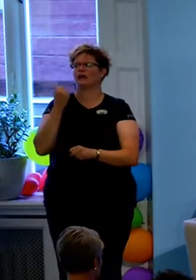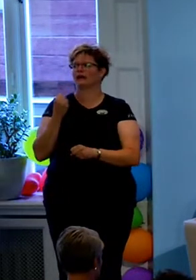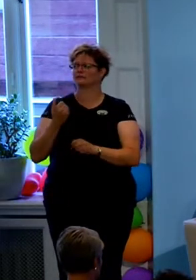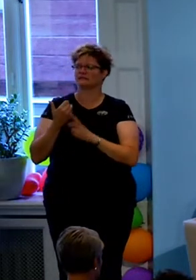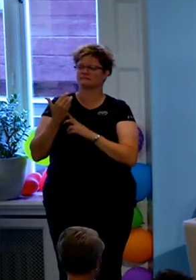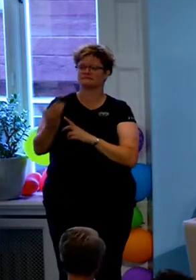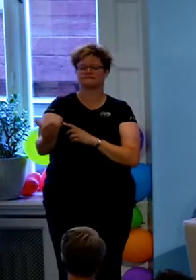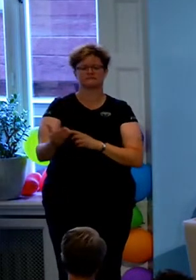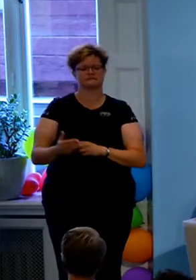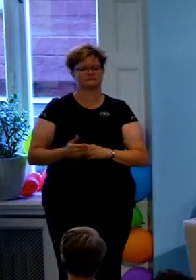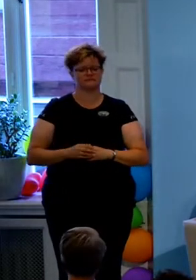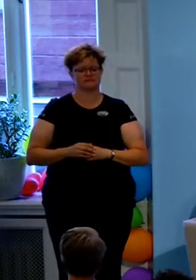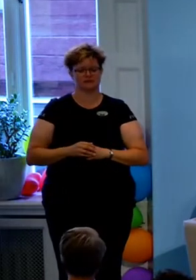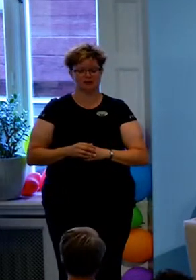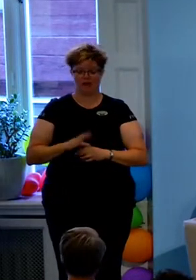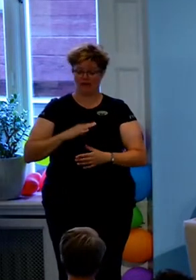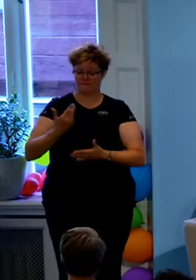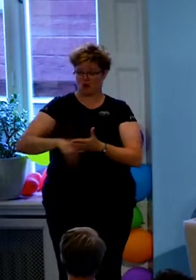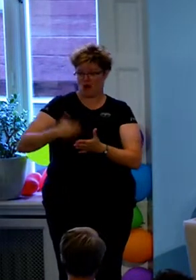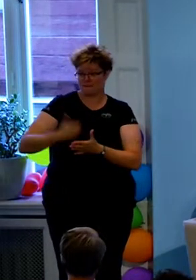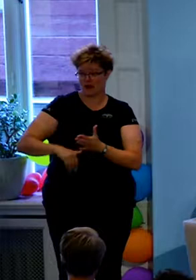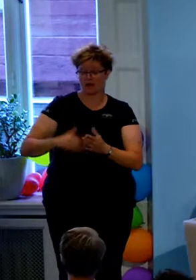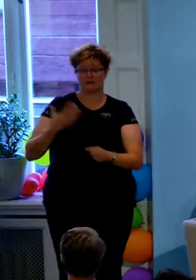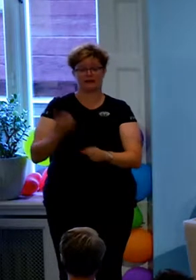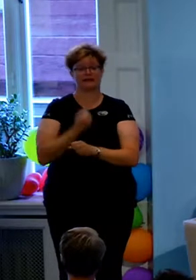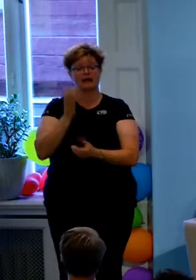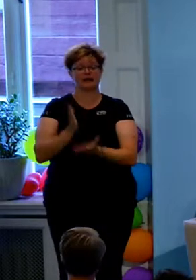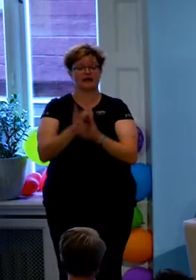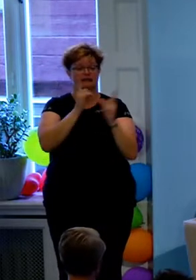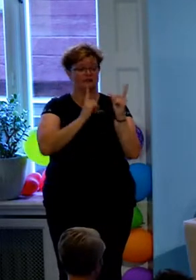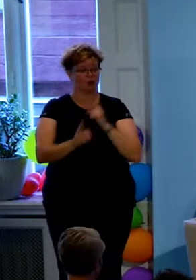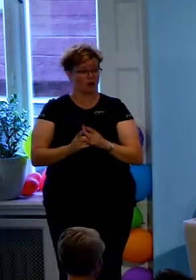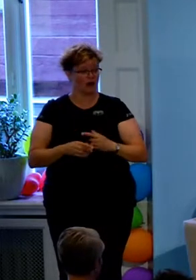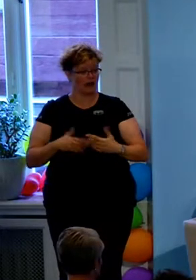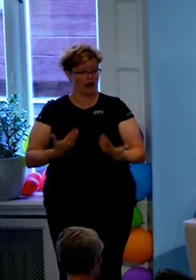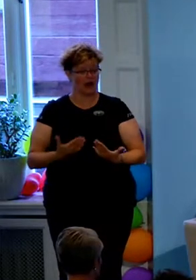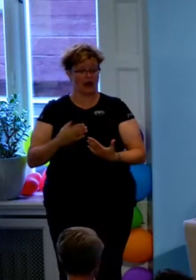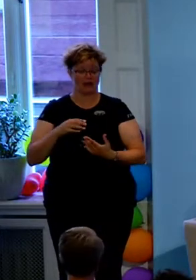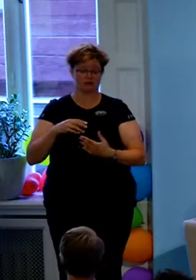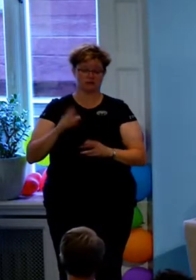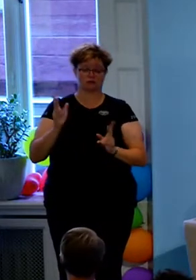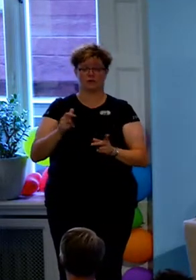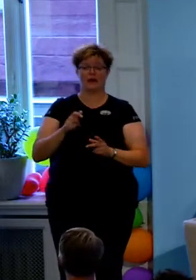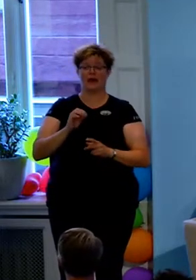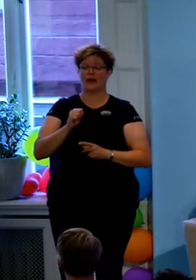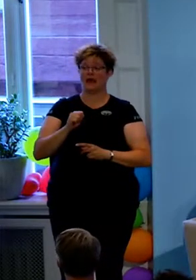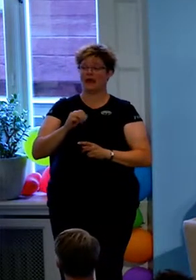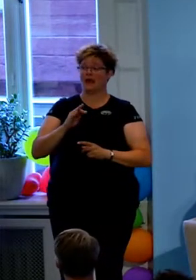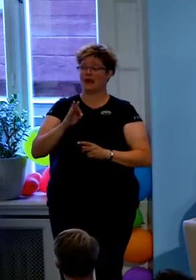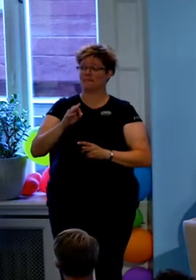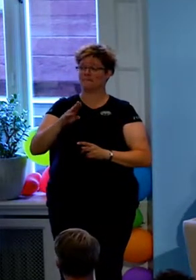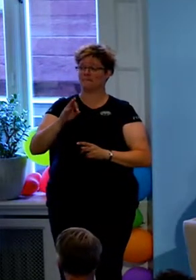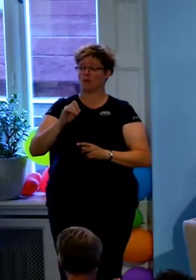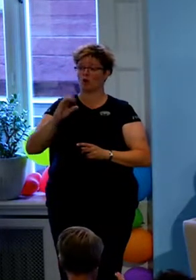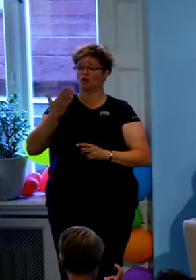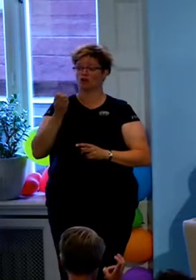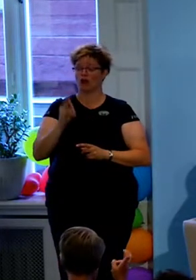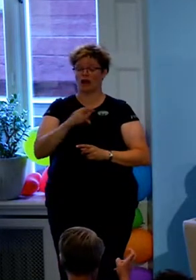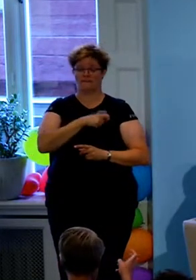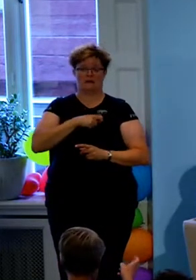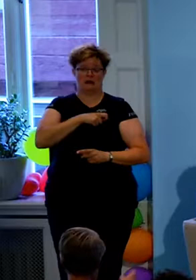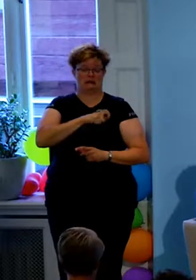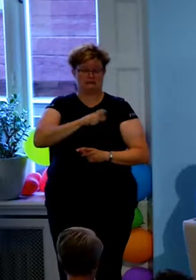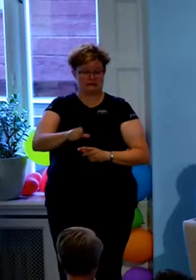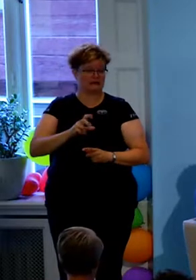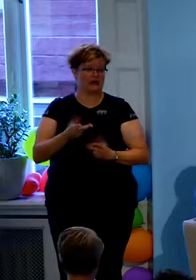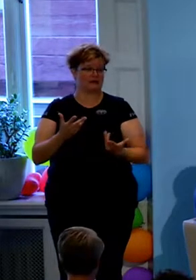framöver? Att faktiskt vara förberedd och få tag på rätt folk. Är det employer branding? Är det sån här typ av scoutande? Vad är det som gör